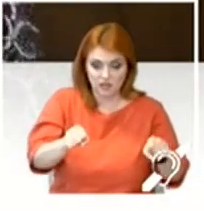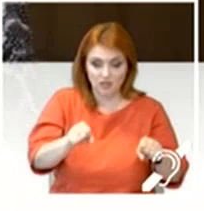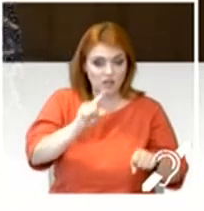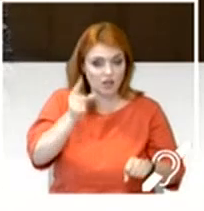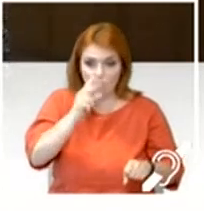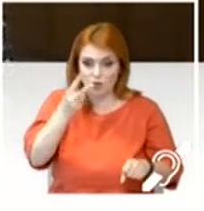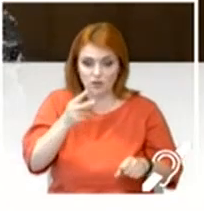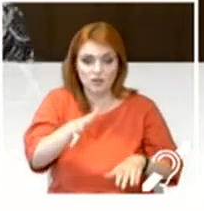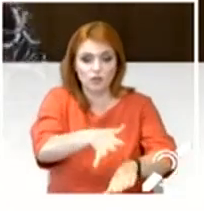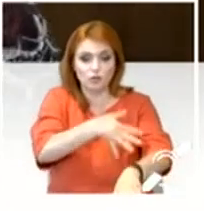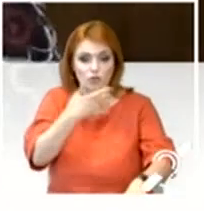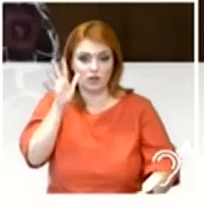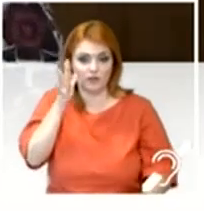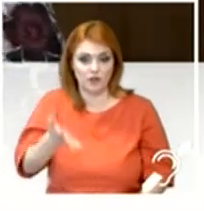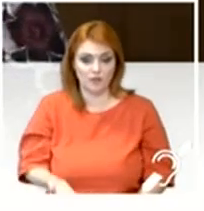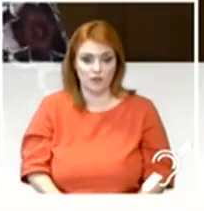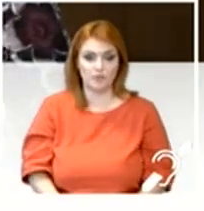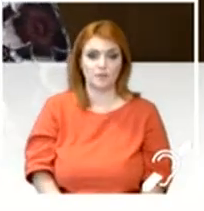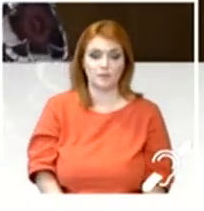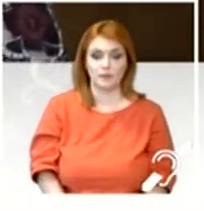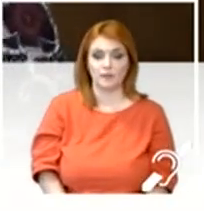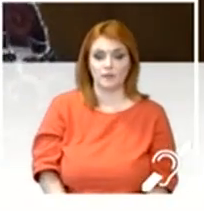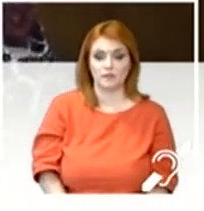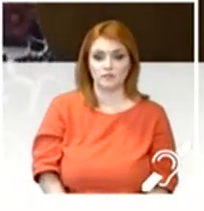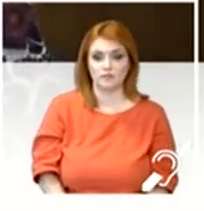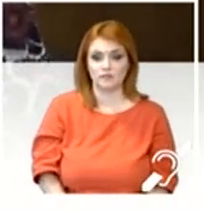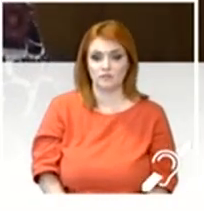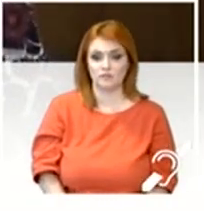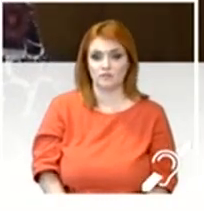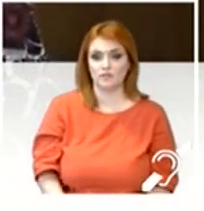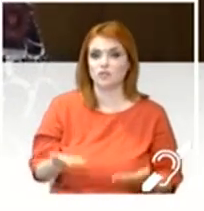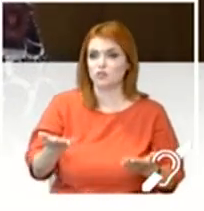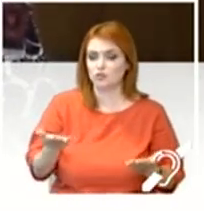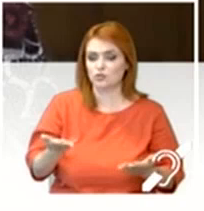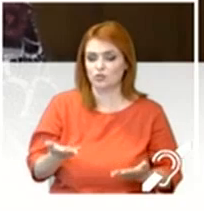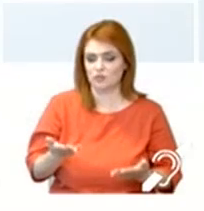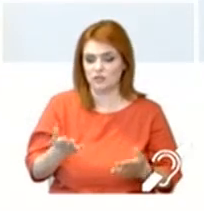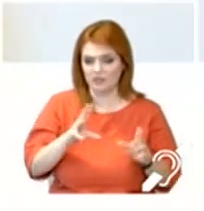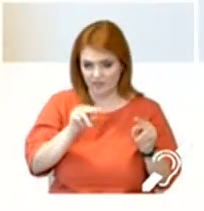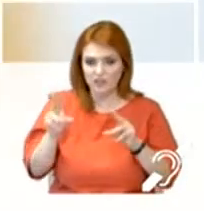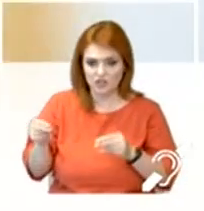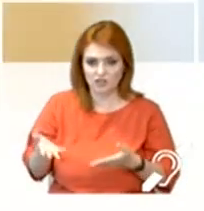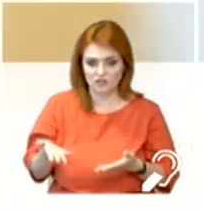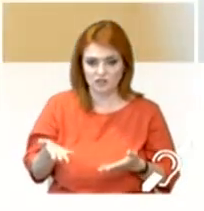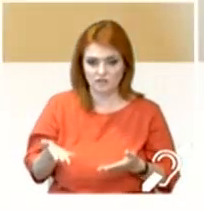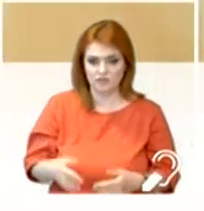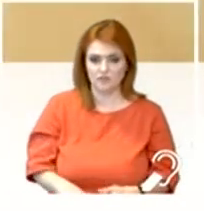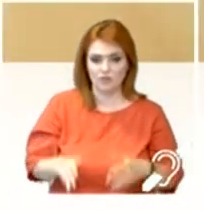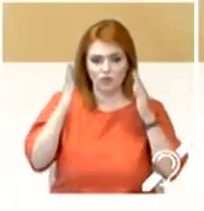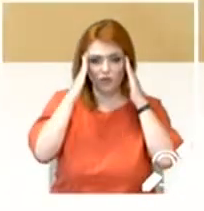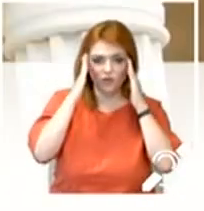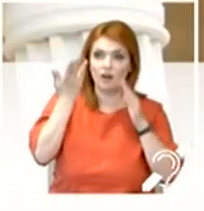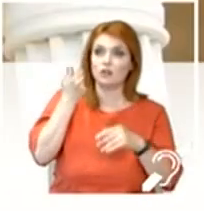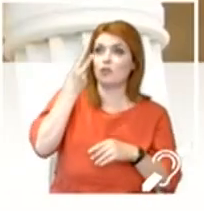Prefericit și fel fericit dacă el ușit de lume. Ce fel de fericit, Doamne! Dar și când am mai văzut